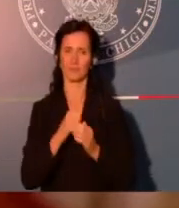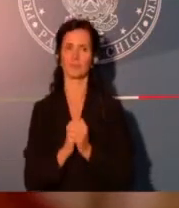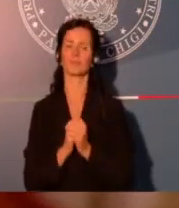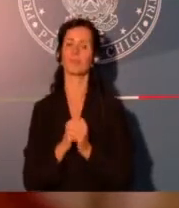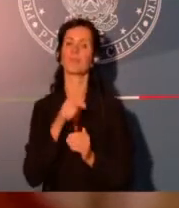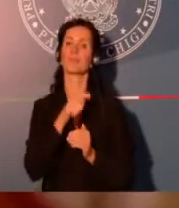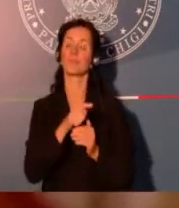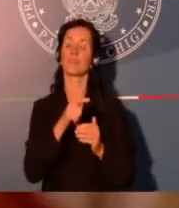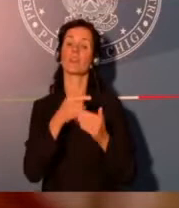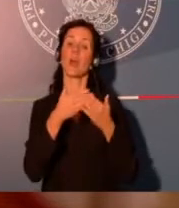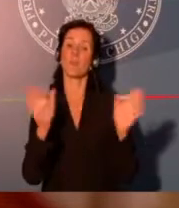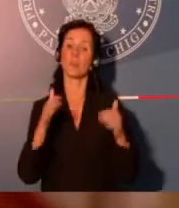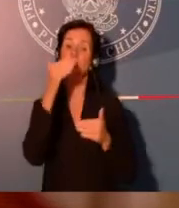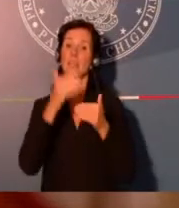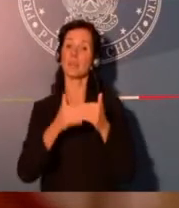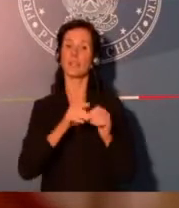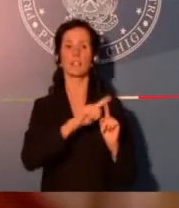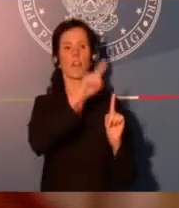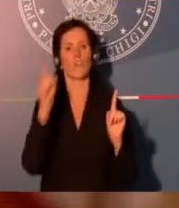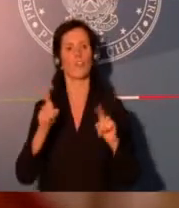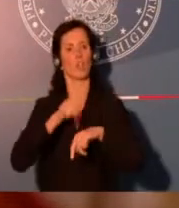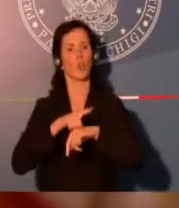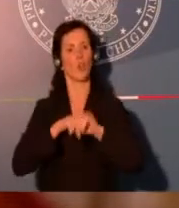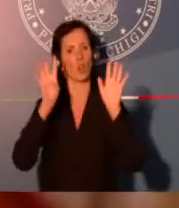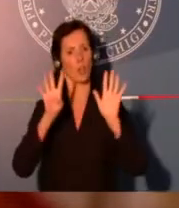sarà limitata sino alle ore 21.